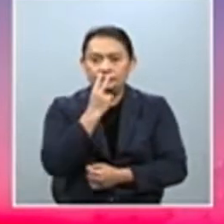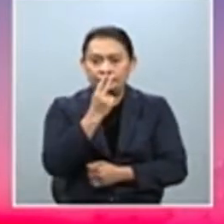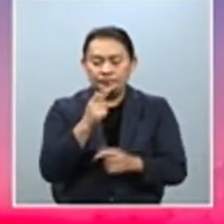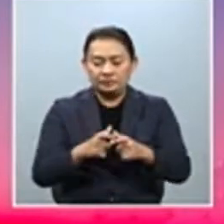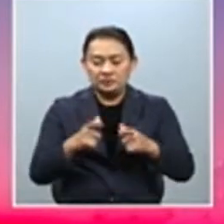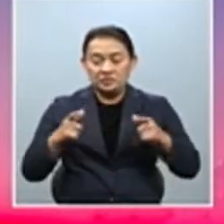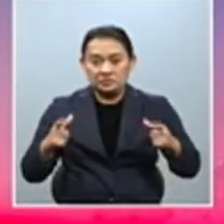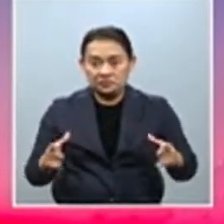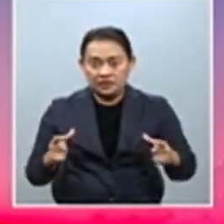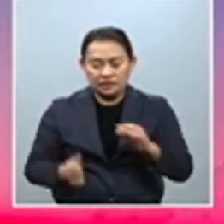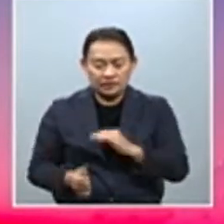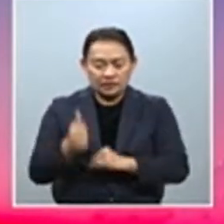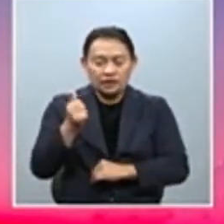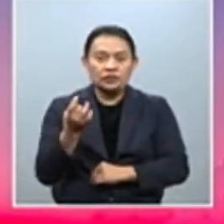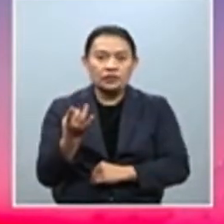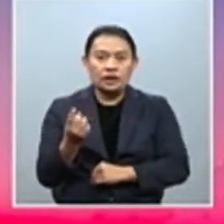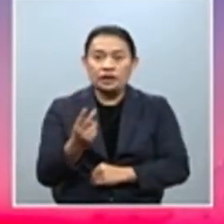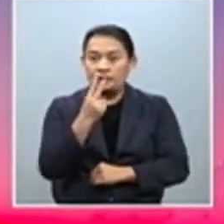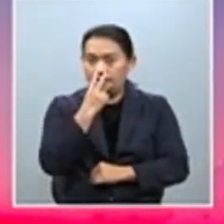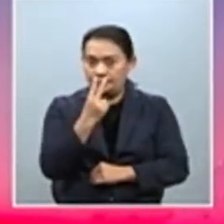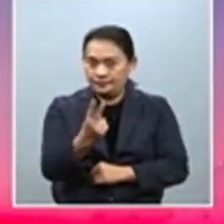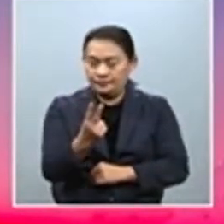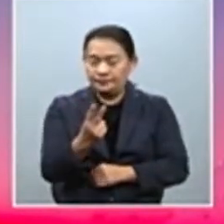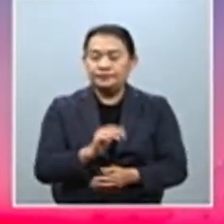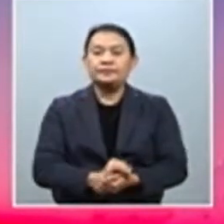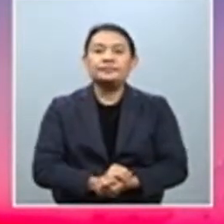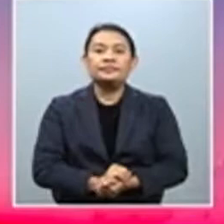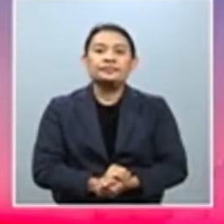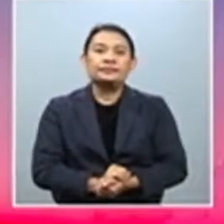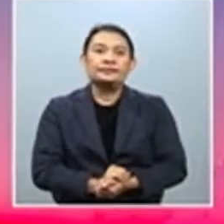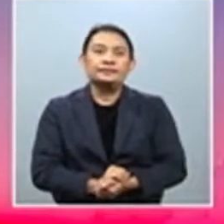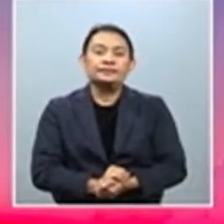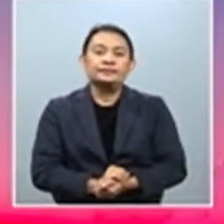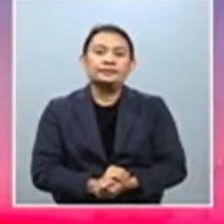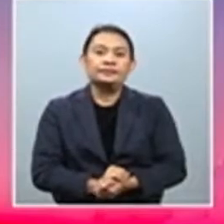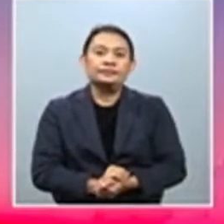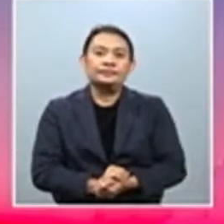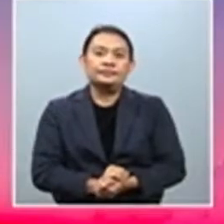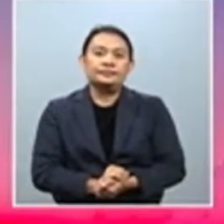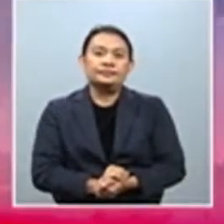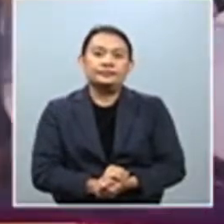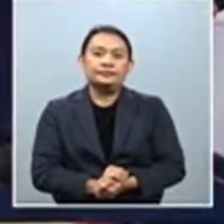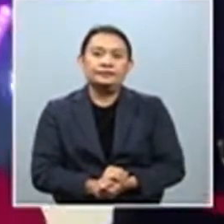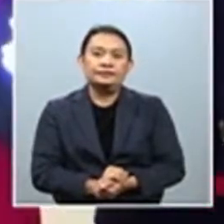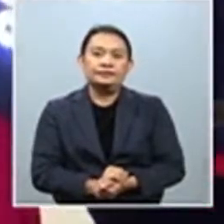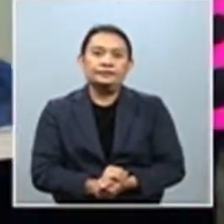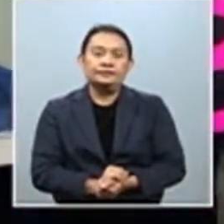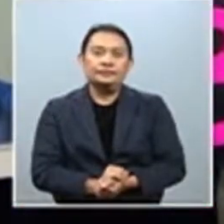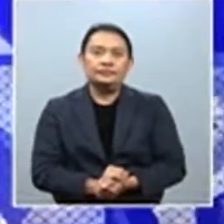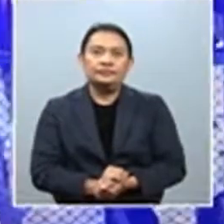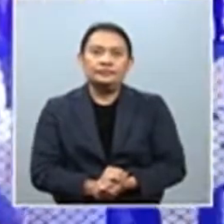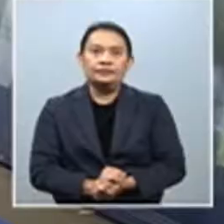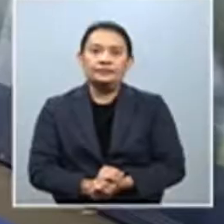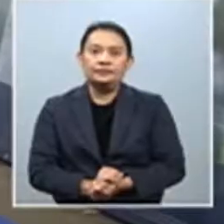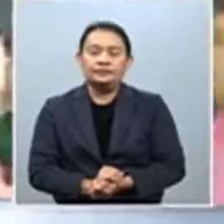ที่สุดในเรื่องอะไรบ้างวันนี้เป็นข่าวบันเทิงรวบรวมที่สุดของงานเปิดวิก3มาให้ติดตามกันค่ะ